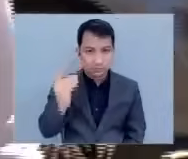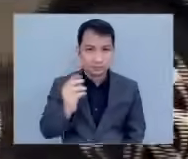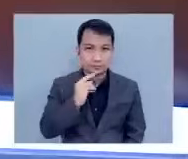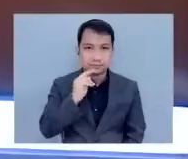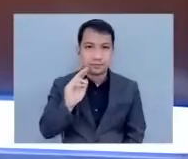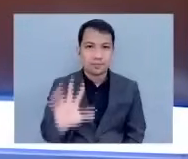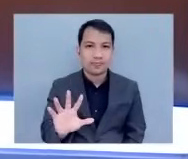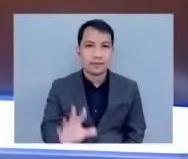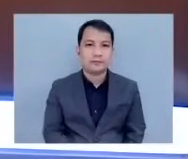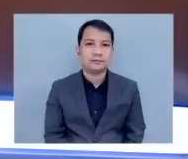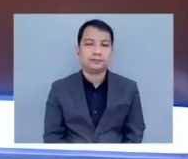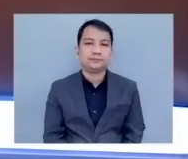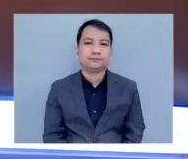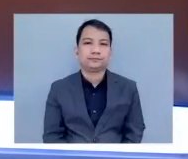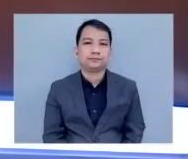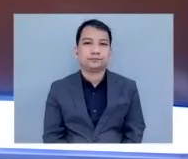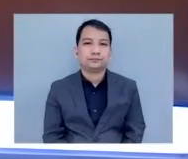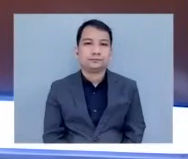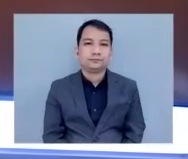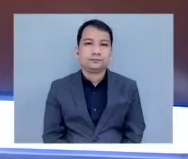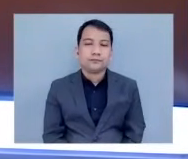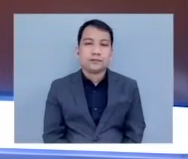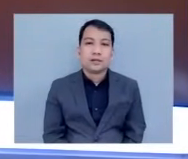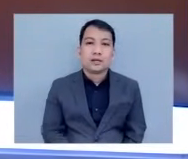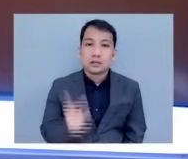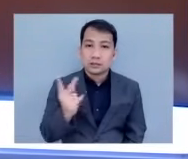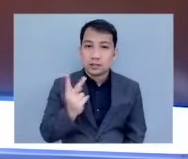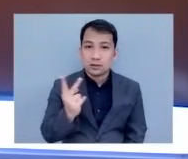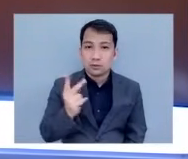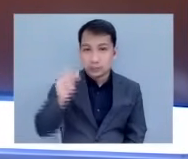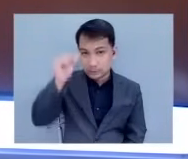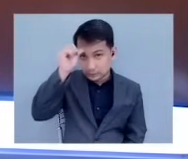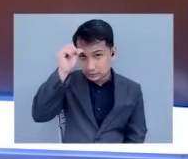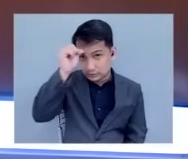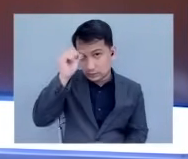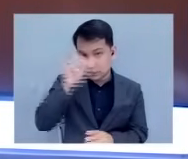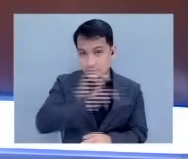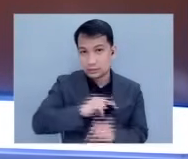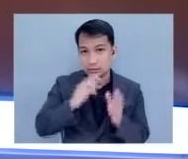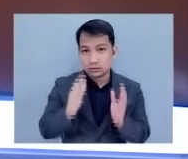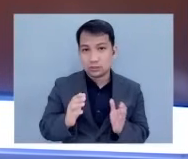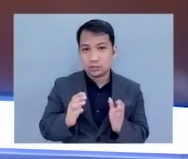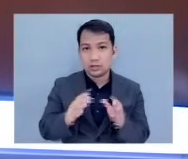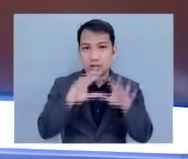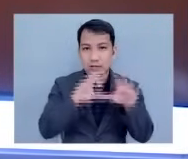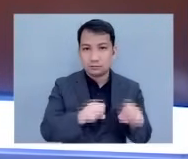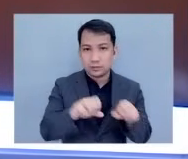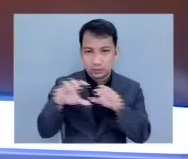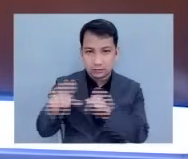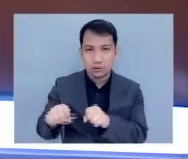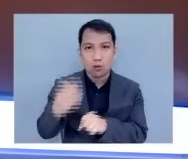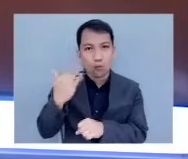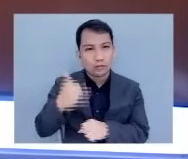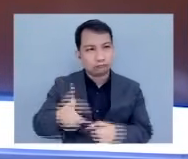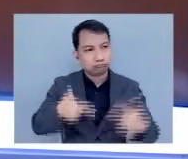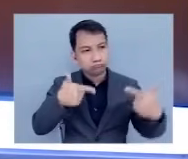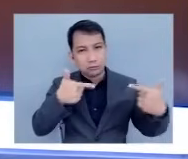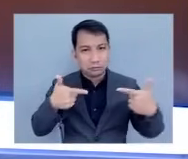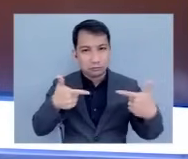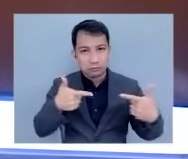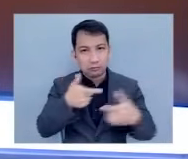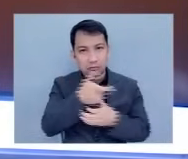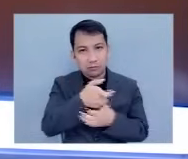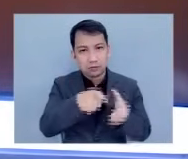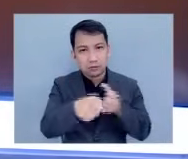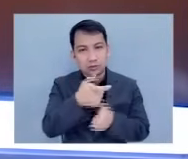5. Arestadong dalawang Indian na nanutok umano ng baril sa kapwa nila Indian sa Baseco compound sa Maynila. Sa Santa Ana naman,